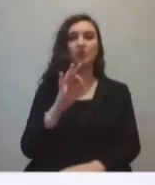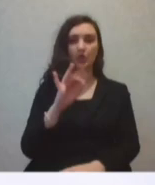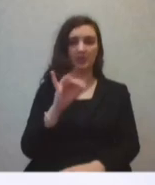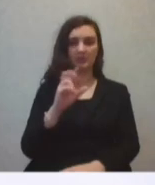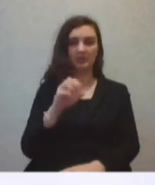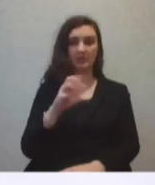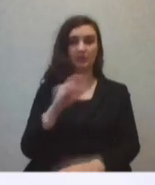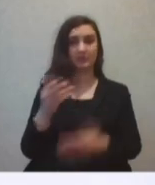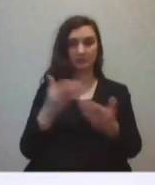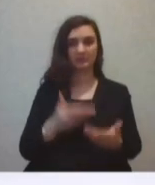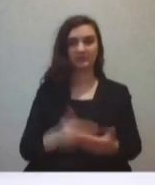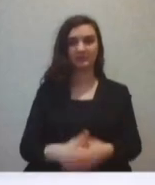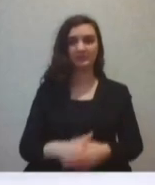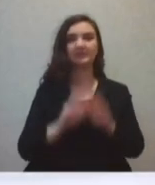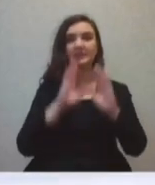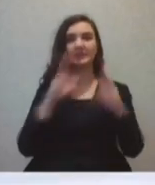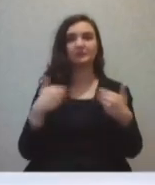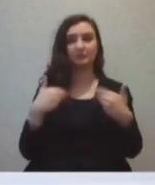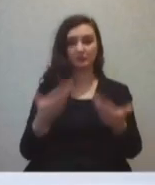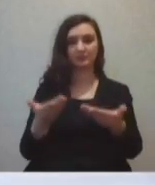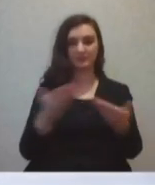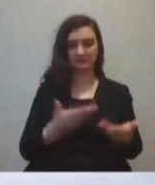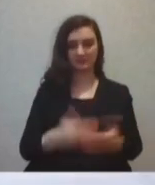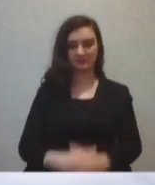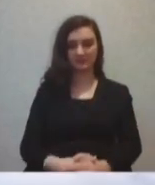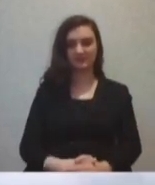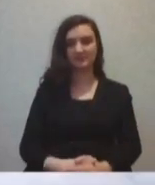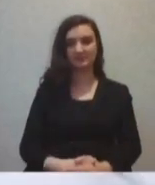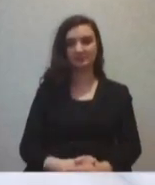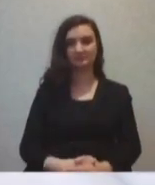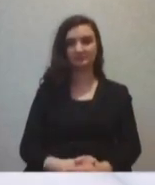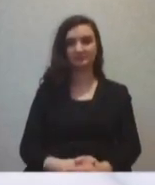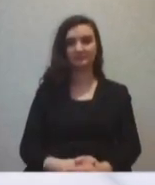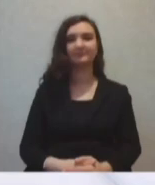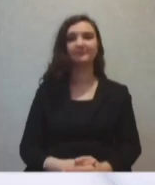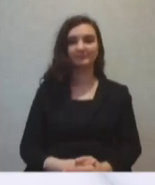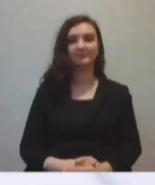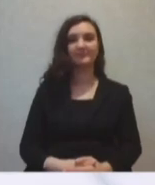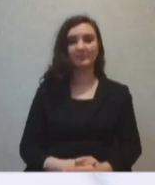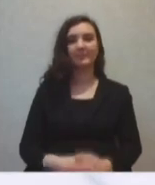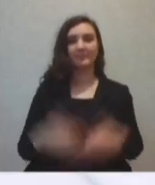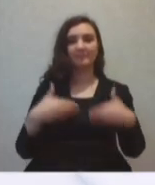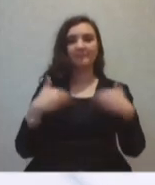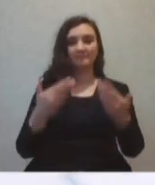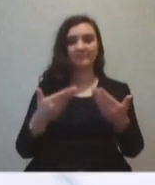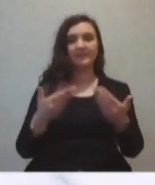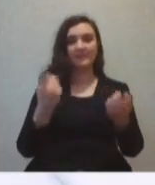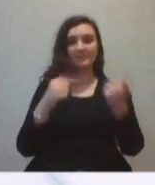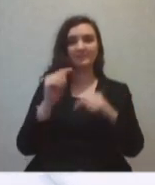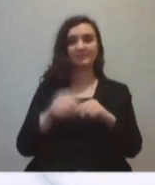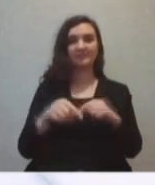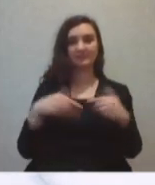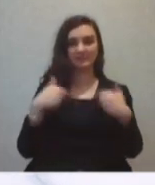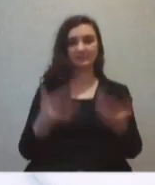მოგძანდით. დილამშვიდობისა, ქალბატონო ნინო. დილამშვიდობის და გისურვებ სტუდიაში